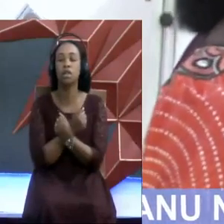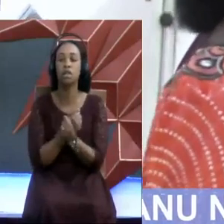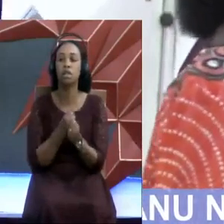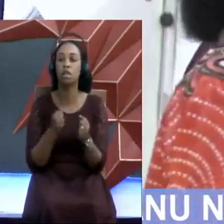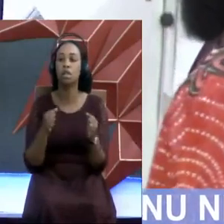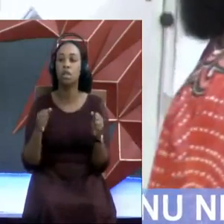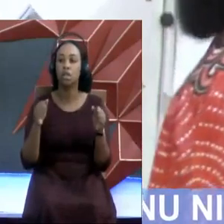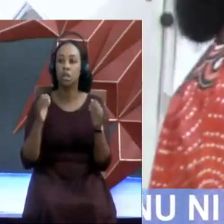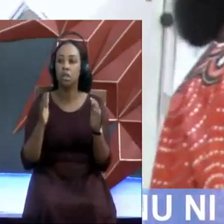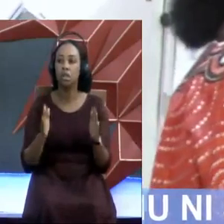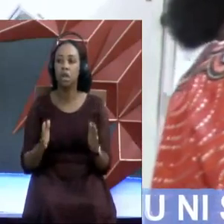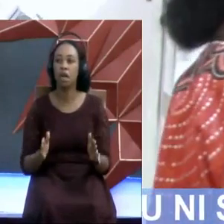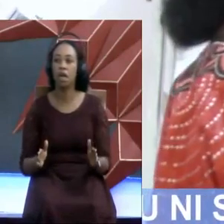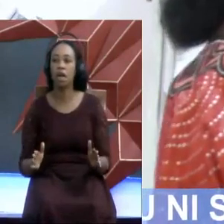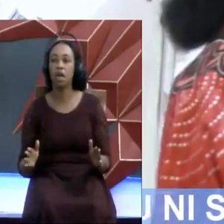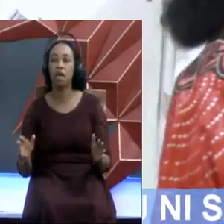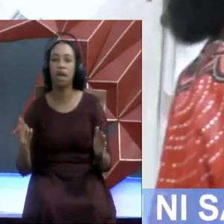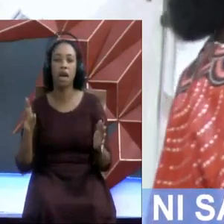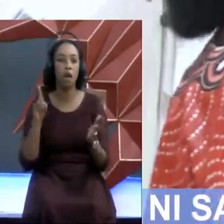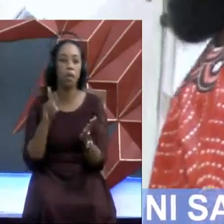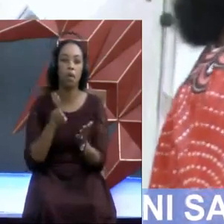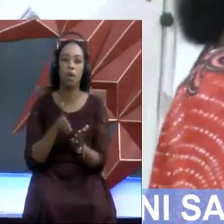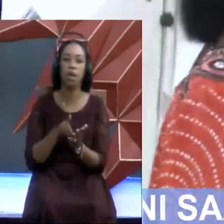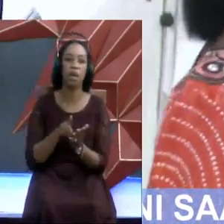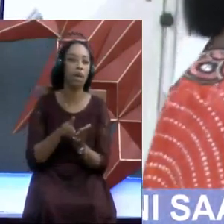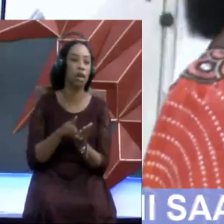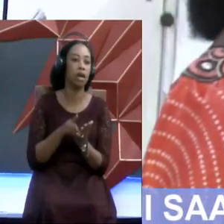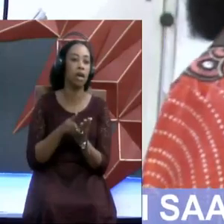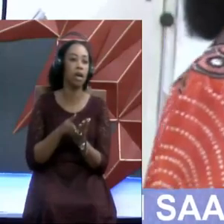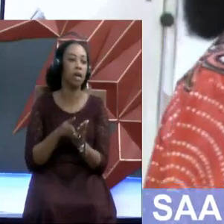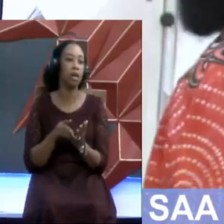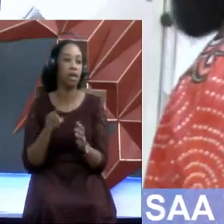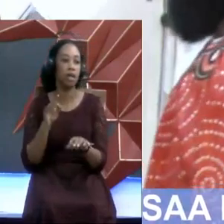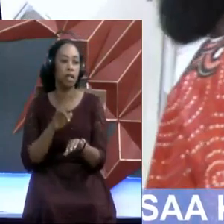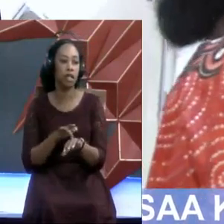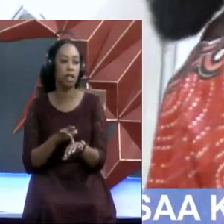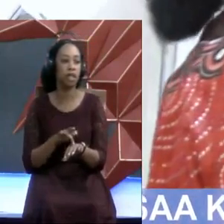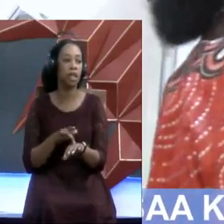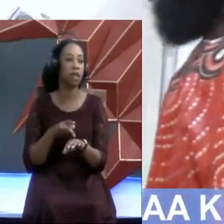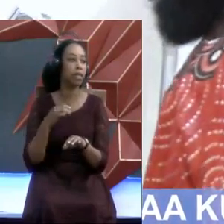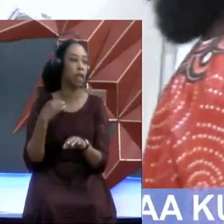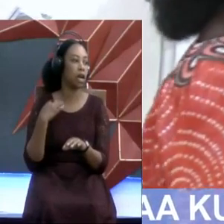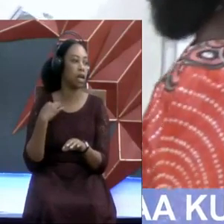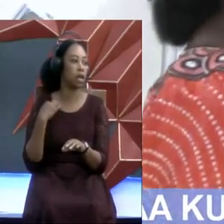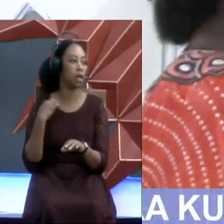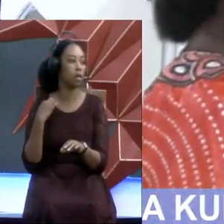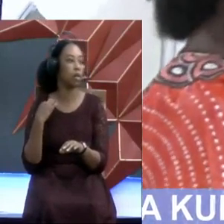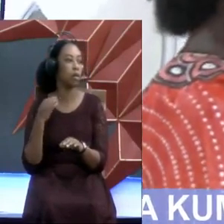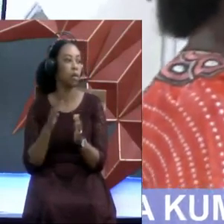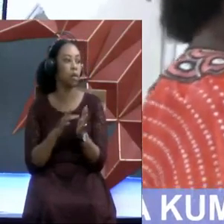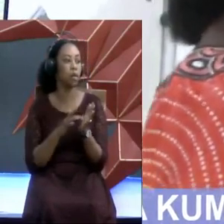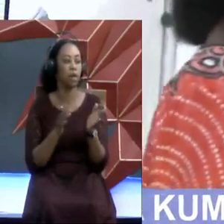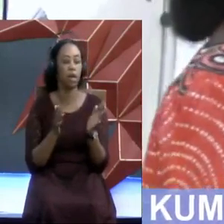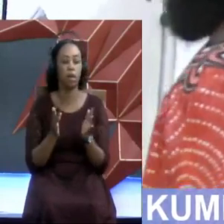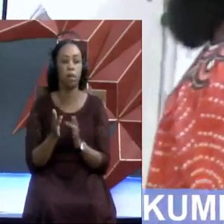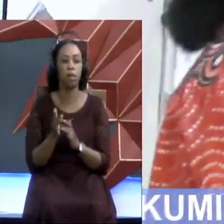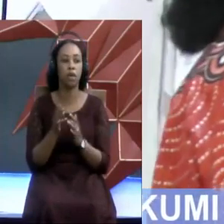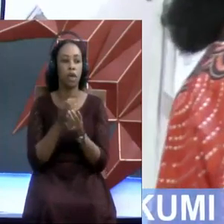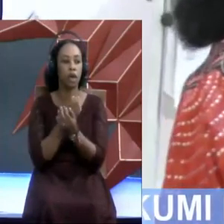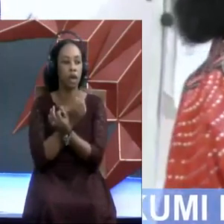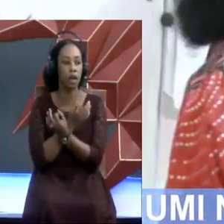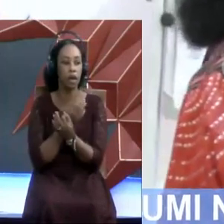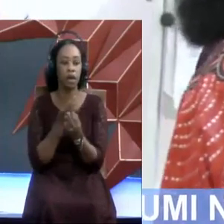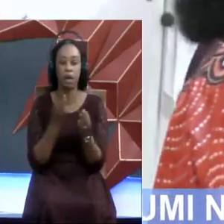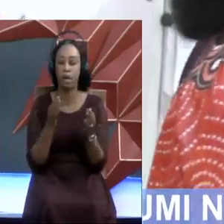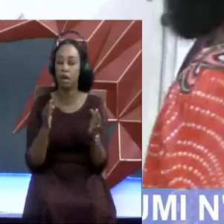mokozi Ndiye anaponya Shika Shika sana